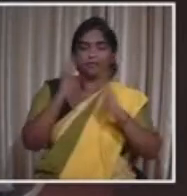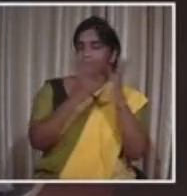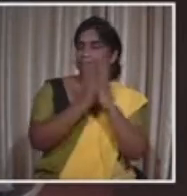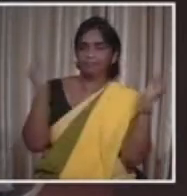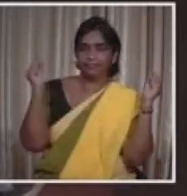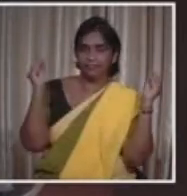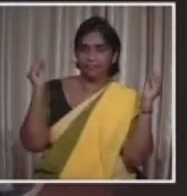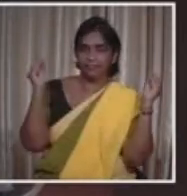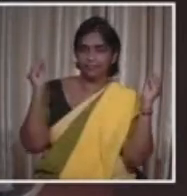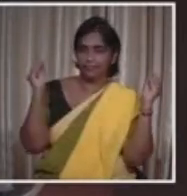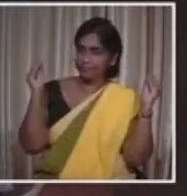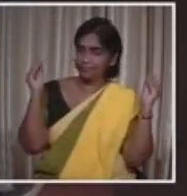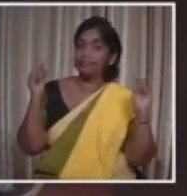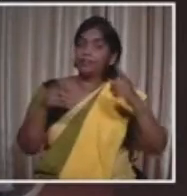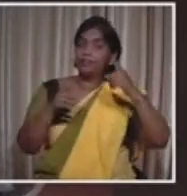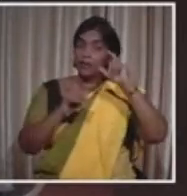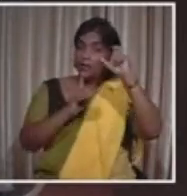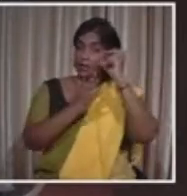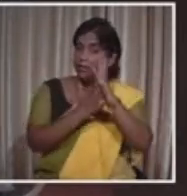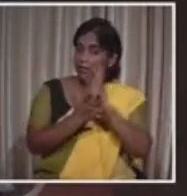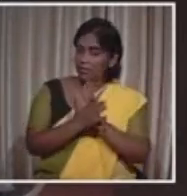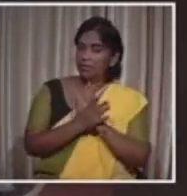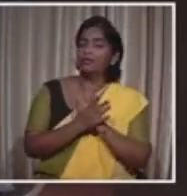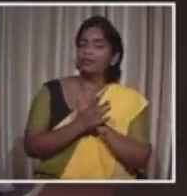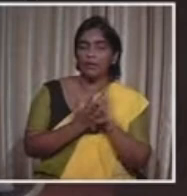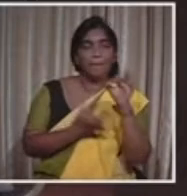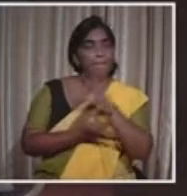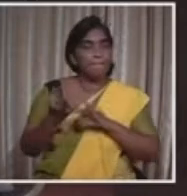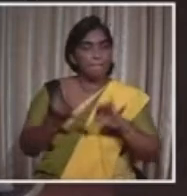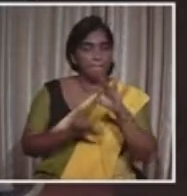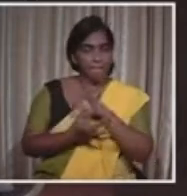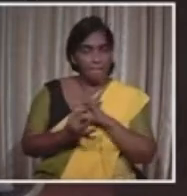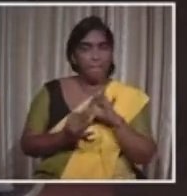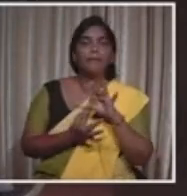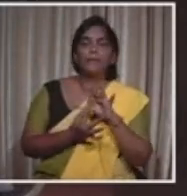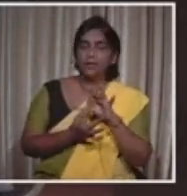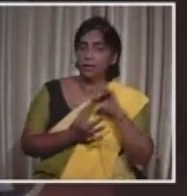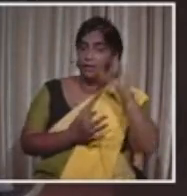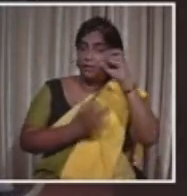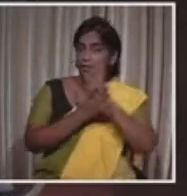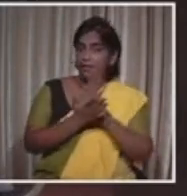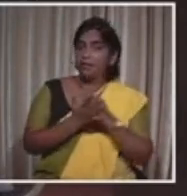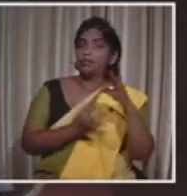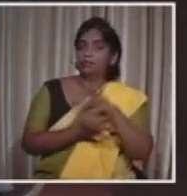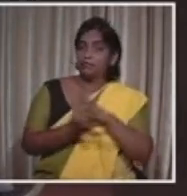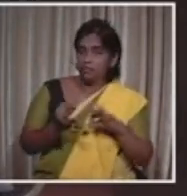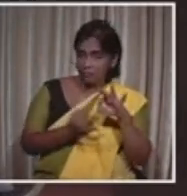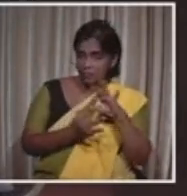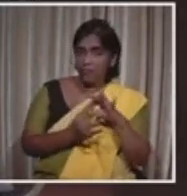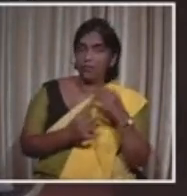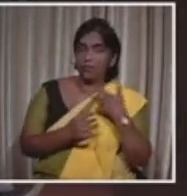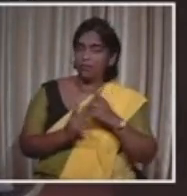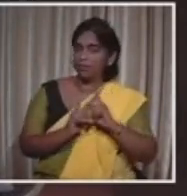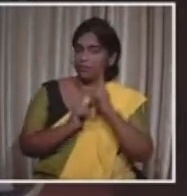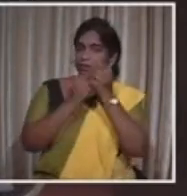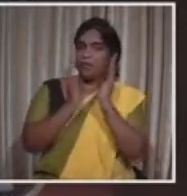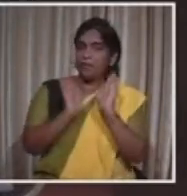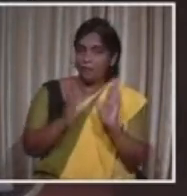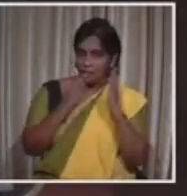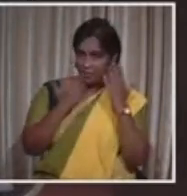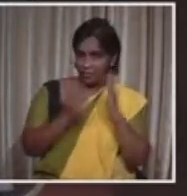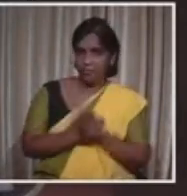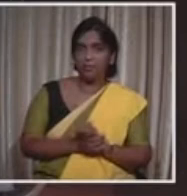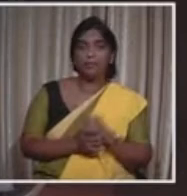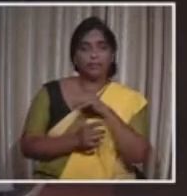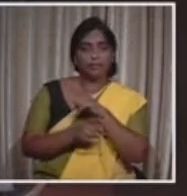කරනවා. ව්‍යවස්ථාමය ප්‍රජාතන්ත්‍රවාදය constitutional democracy එකට අපි මූල පුරනවා.